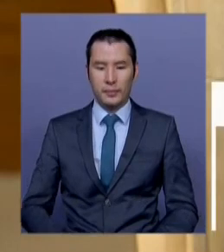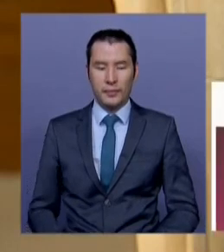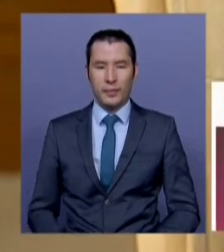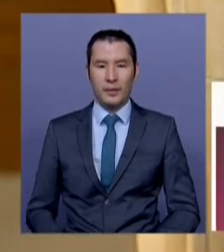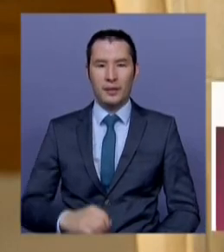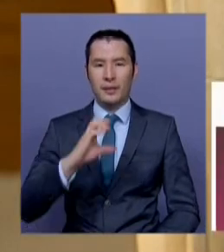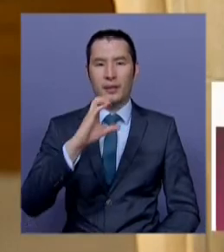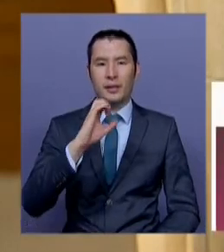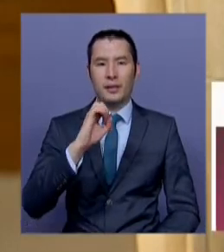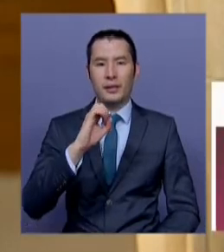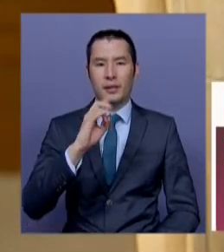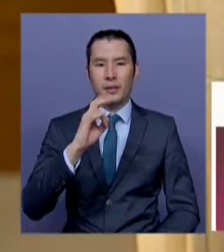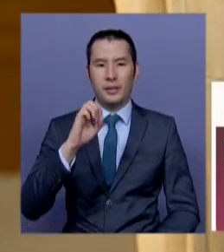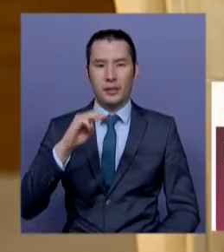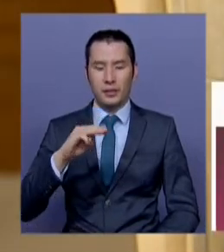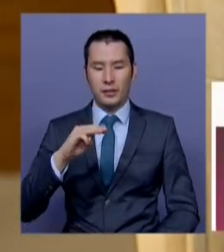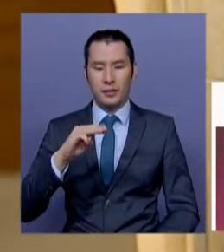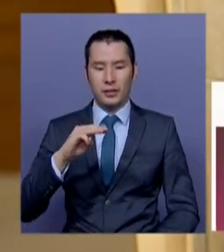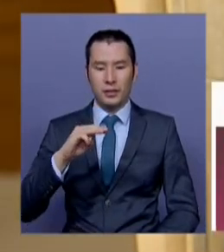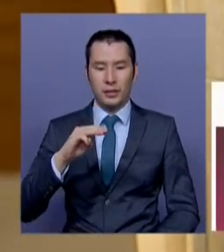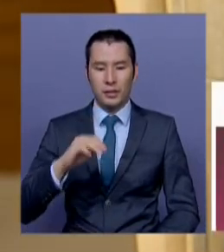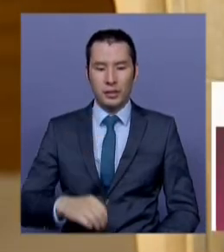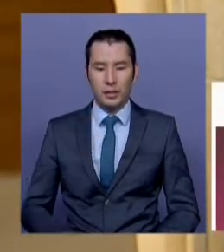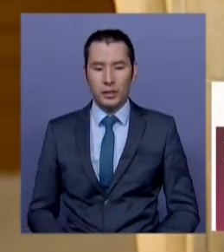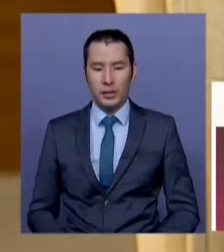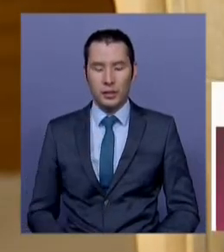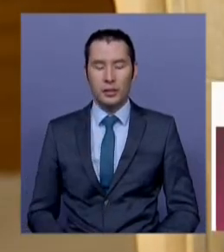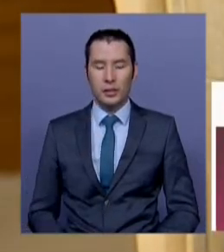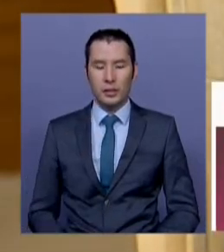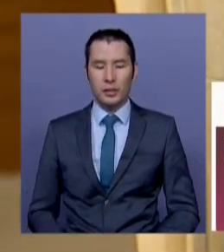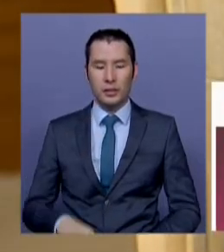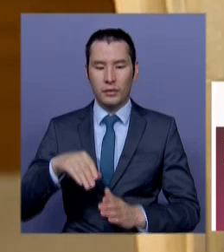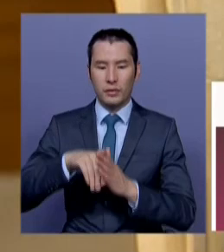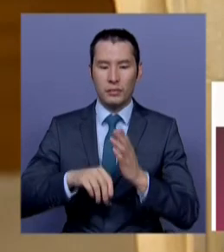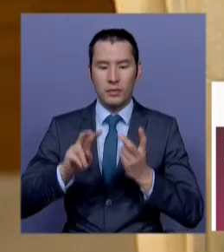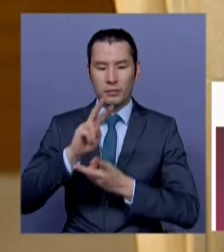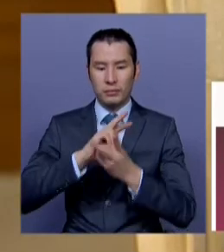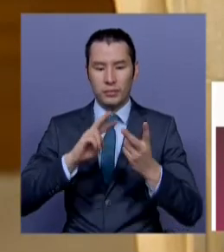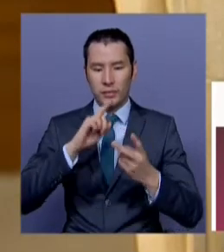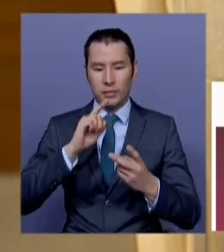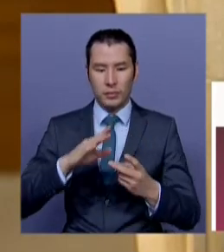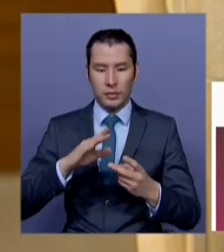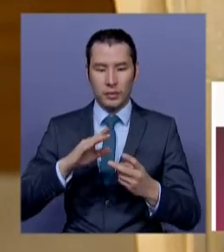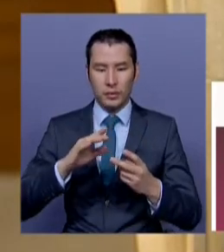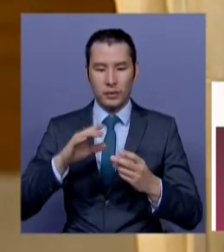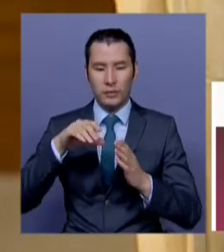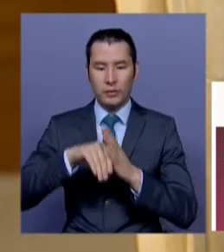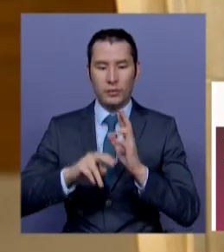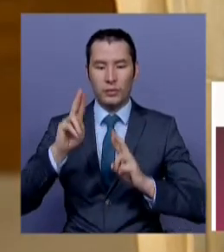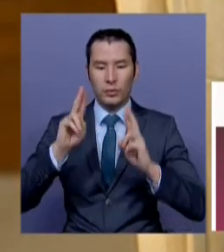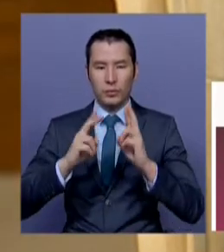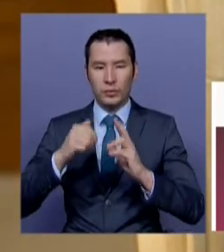түзетулері мәжіліс мақұлдаған заң жобасының тұжырымдамасы мен мазмұнын өзгертпейді, әрі оның жекелеген нормаларын